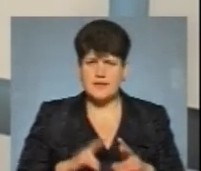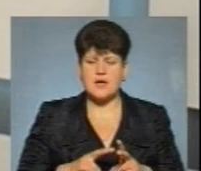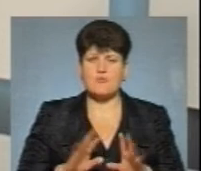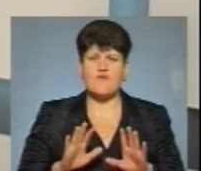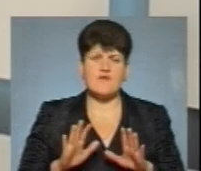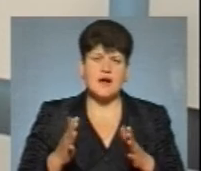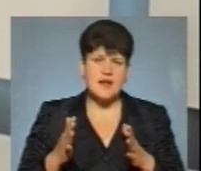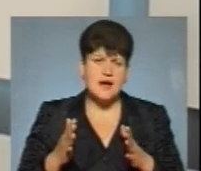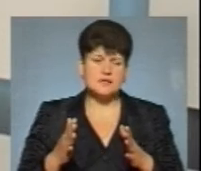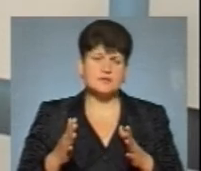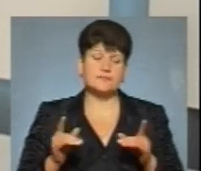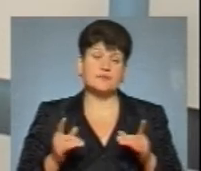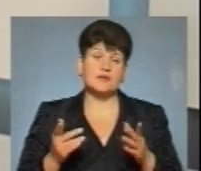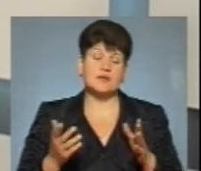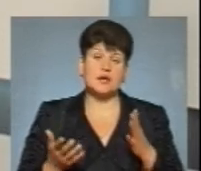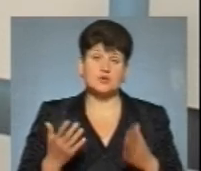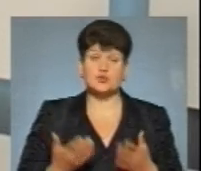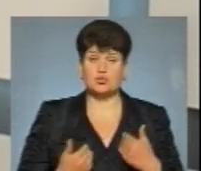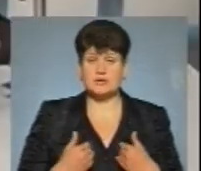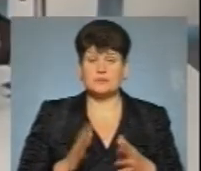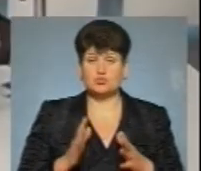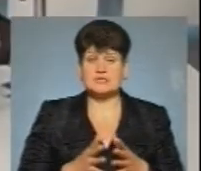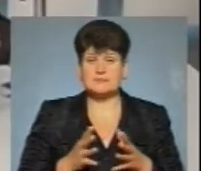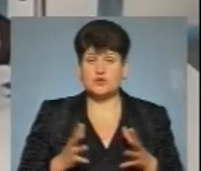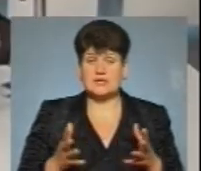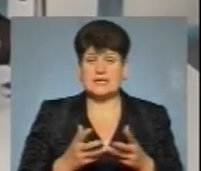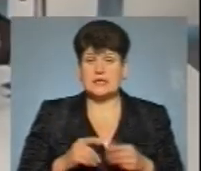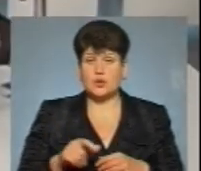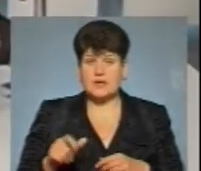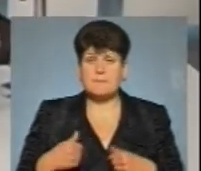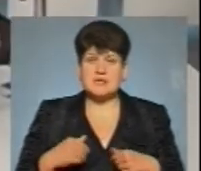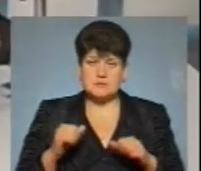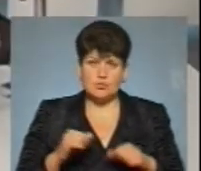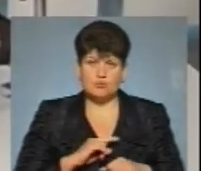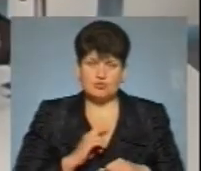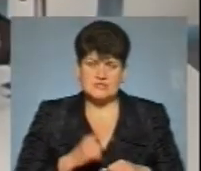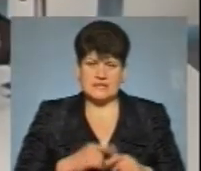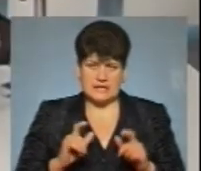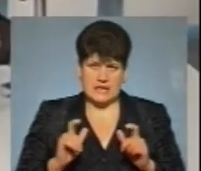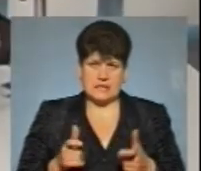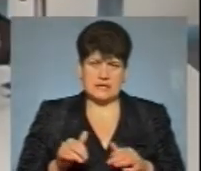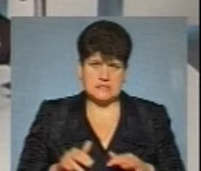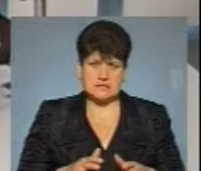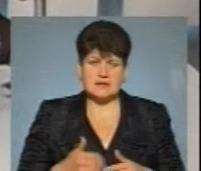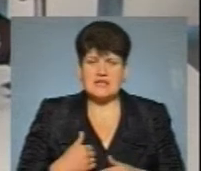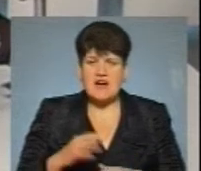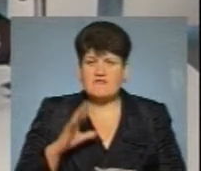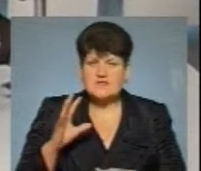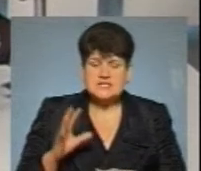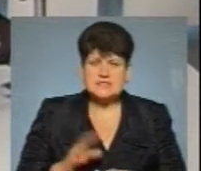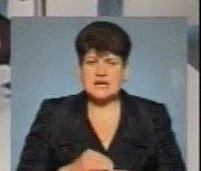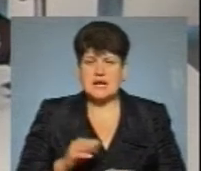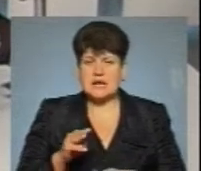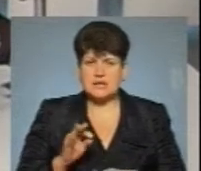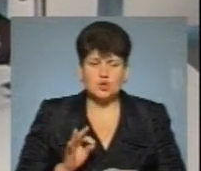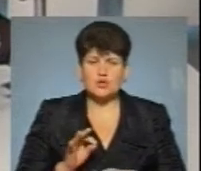що якщо в нас буде збільшуватися кількість людей захворівших, ми можемо посилити карантинні заходи. Я взагалі-то і ніколи